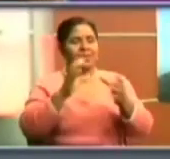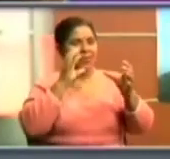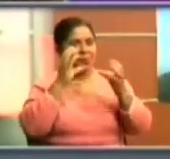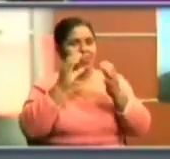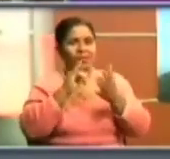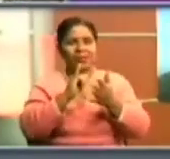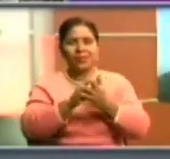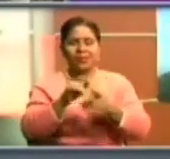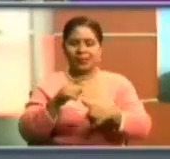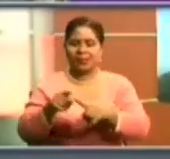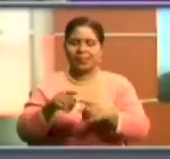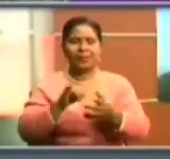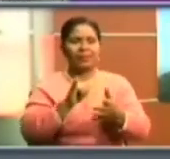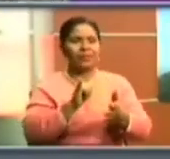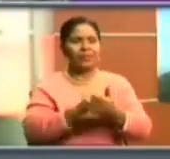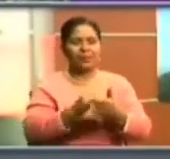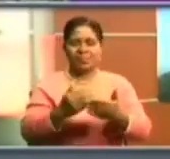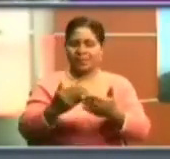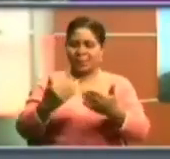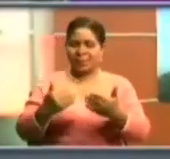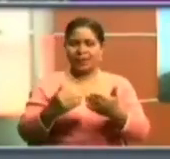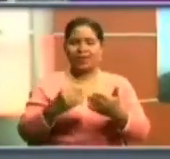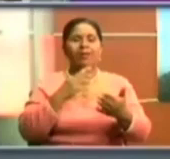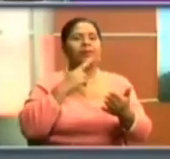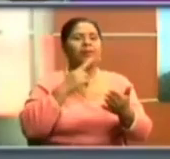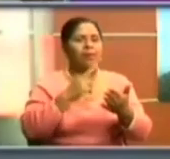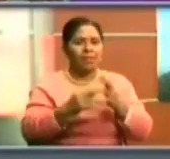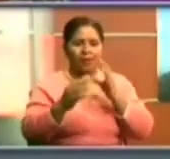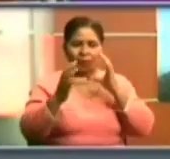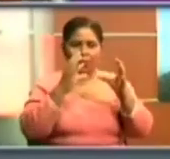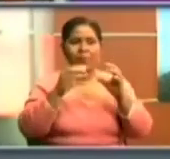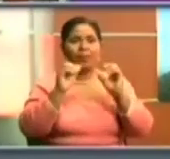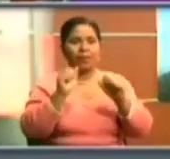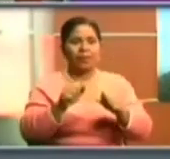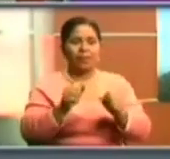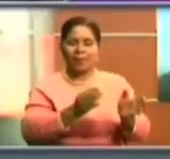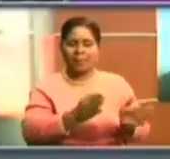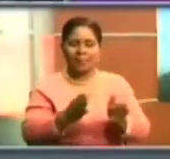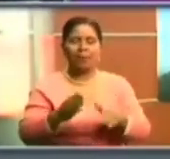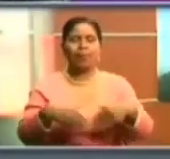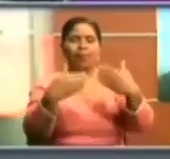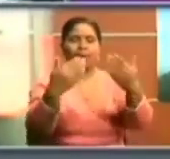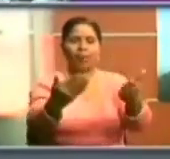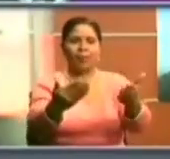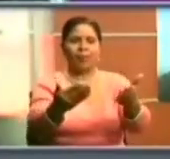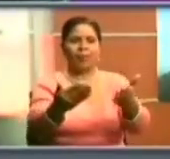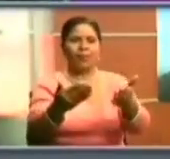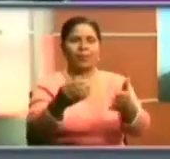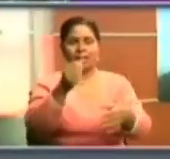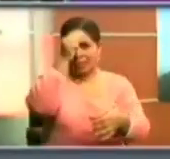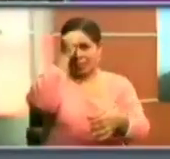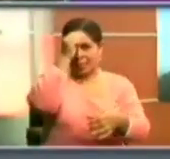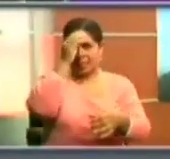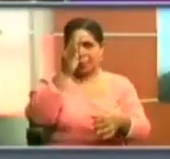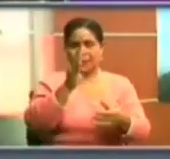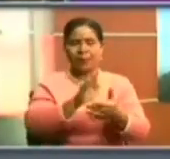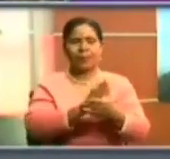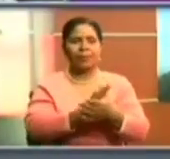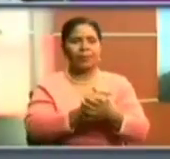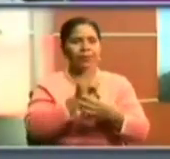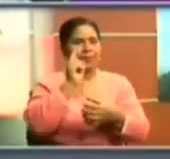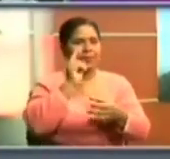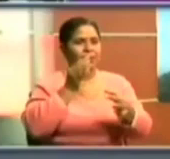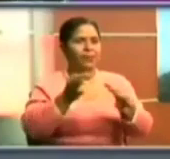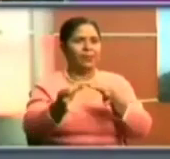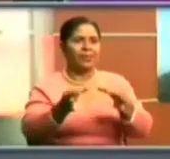rapporteur commission, avant longtemps, rapport commission apparaît pour soumettre devant l'Assemblée. Un extrait dans le